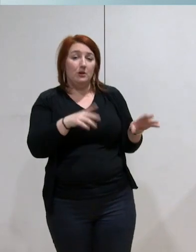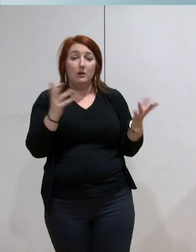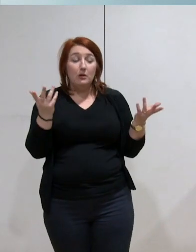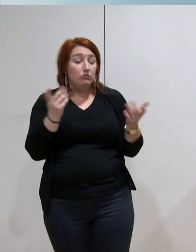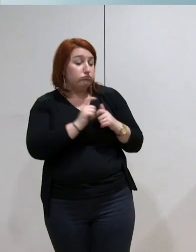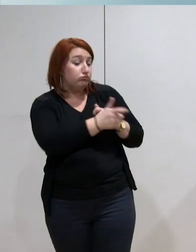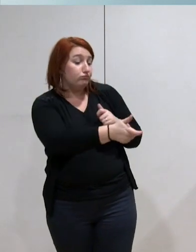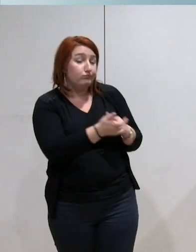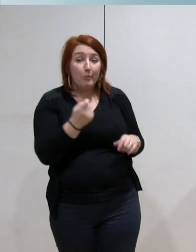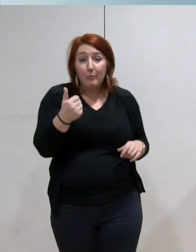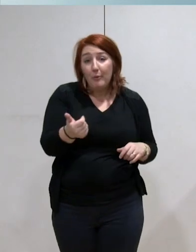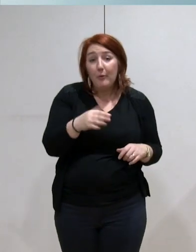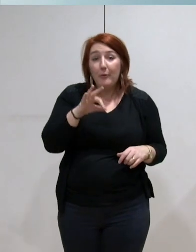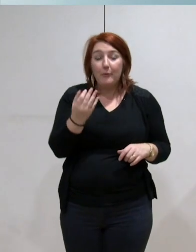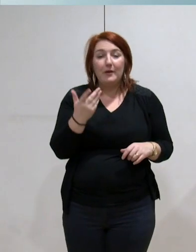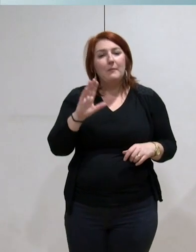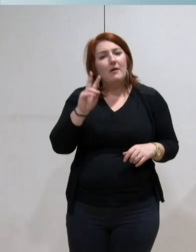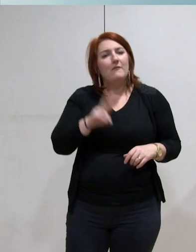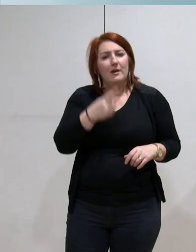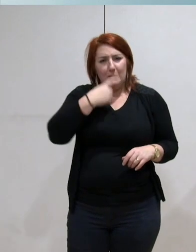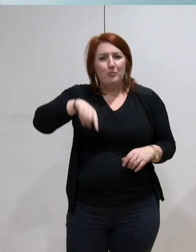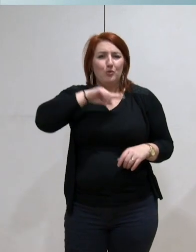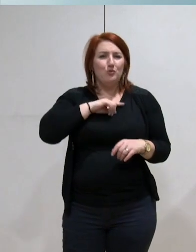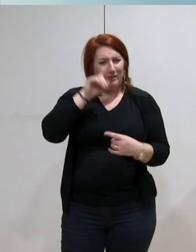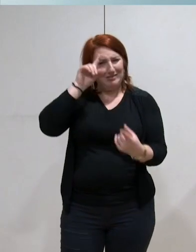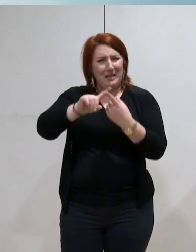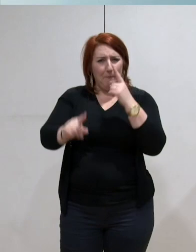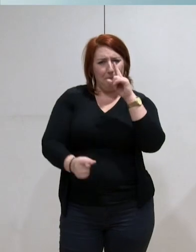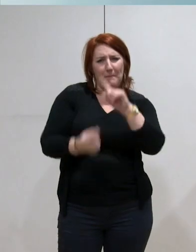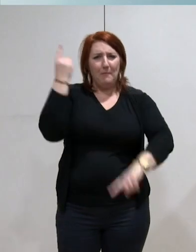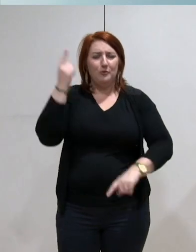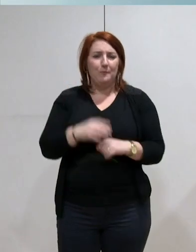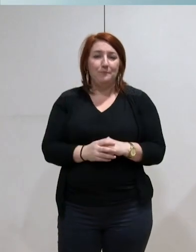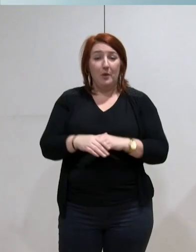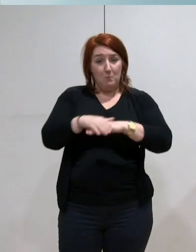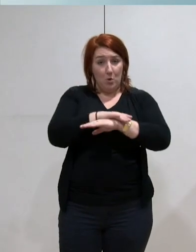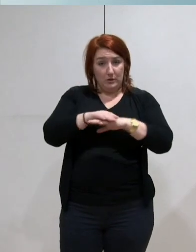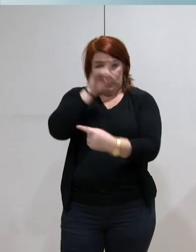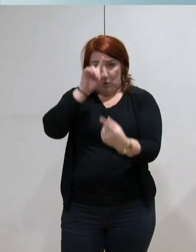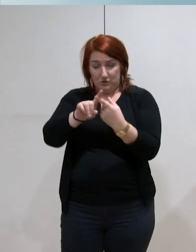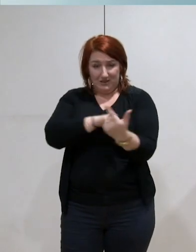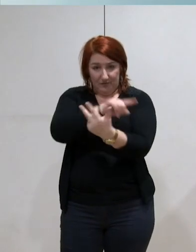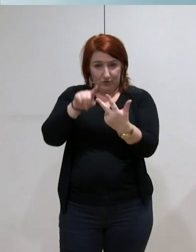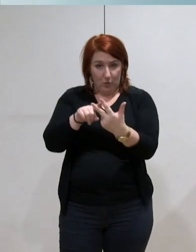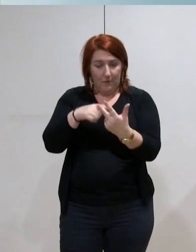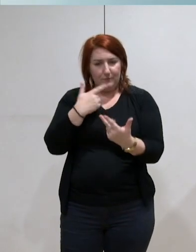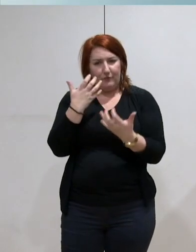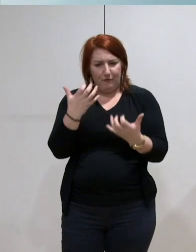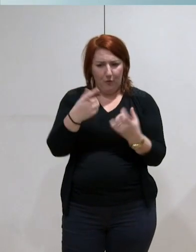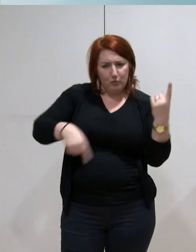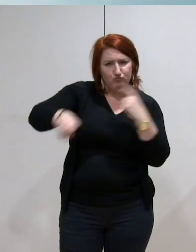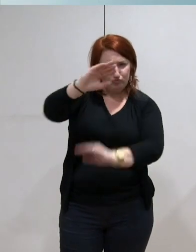en est cependant pour nous très importante et on a trois objectifs politiques le premier objectif est de redonner